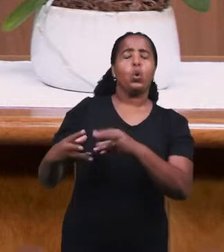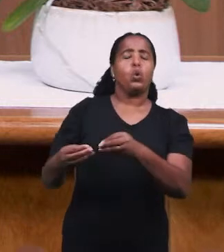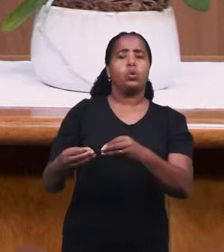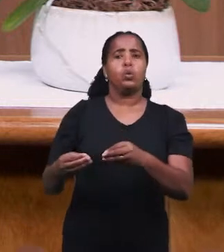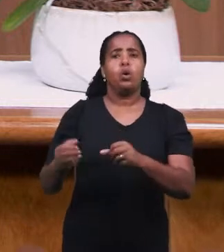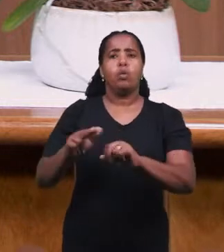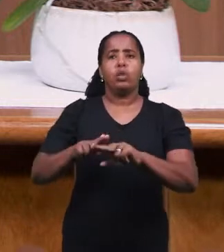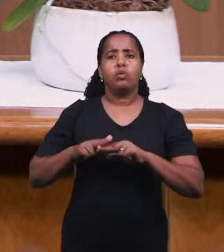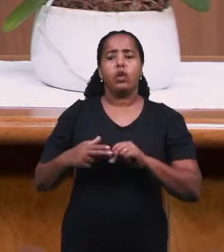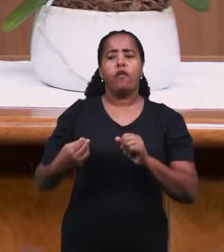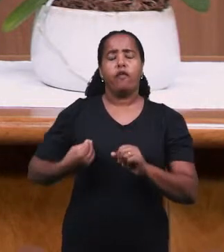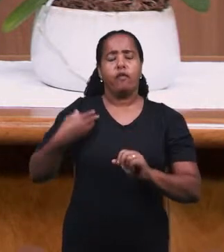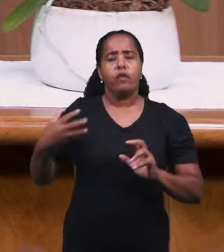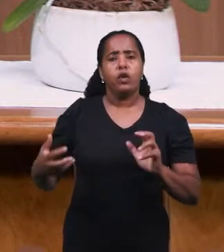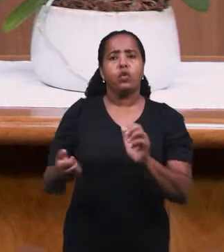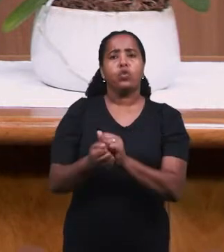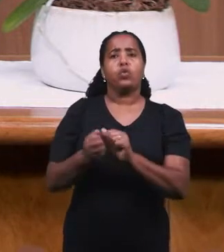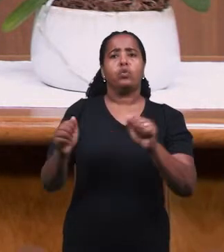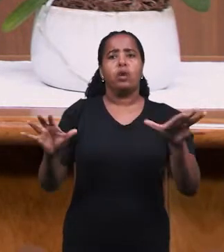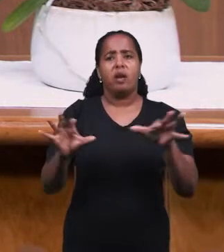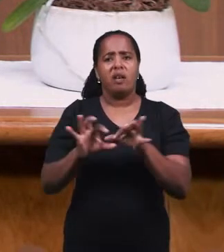d'un apôtre, mais des apôtres.